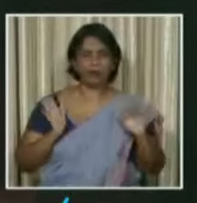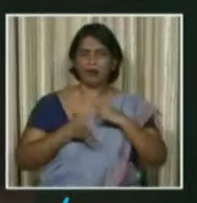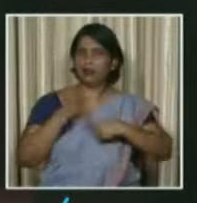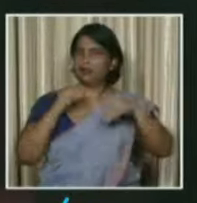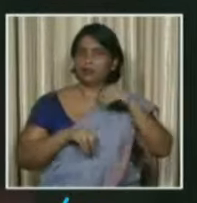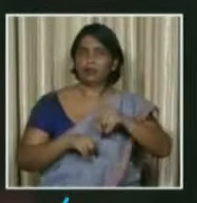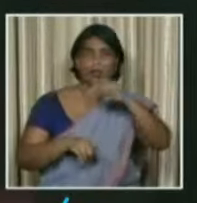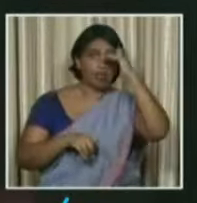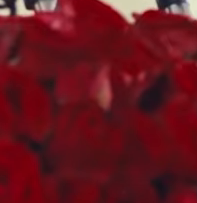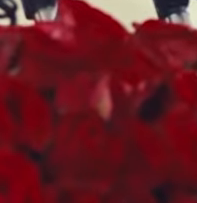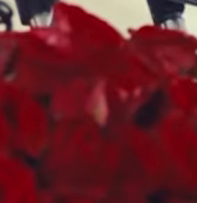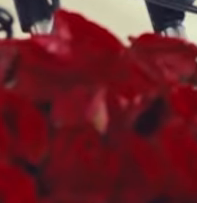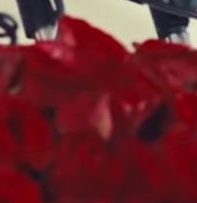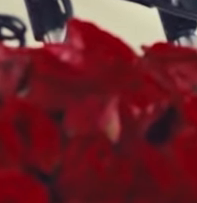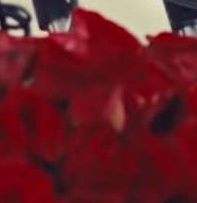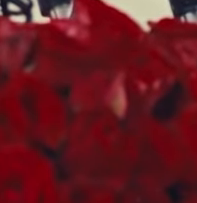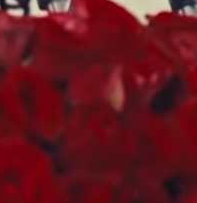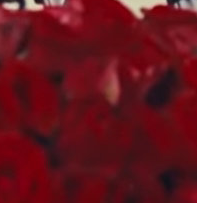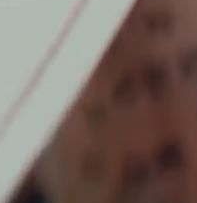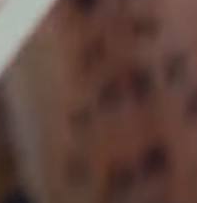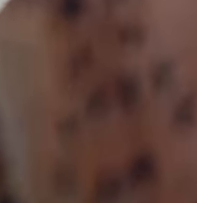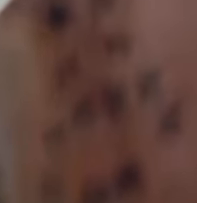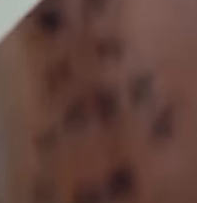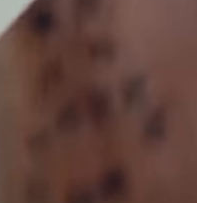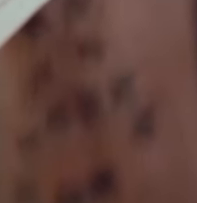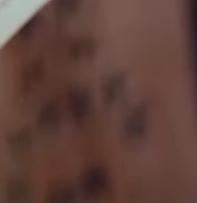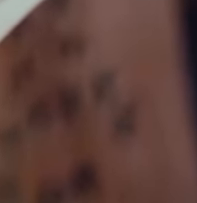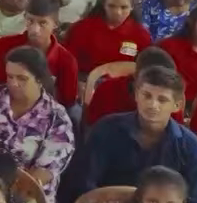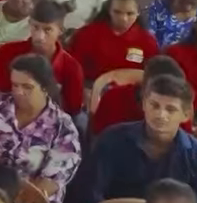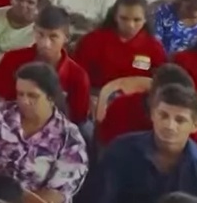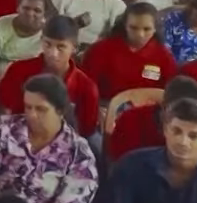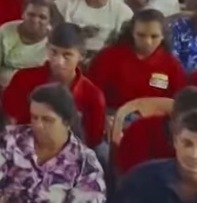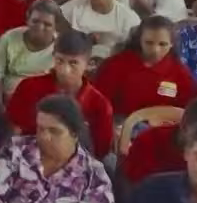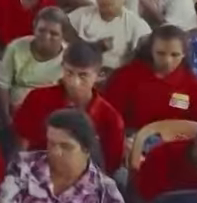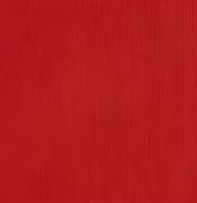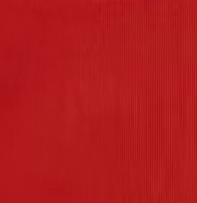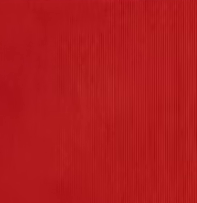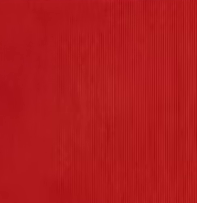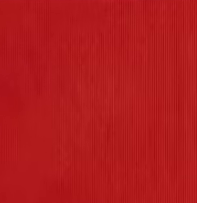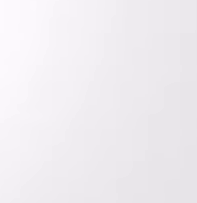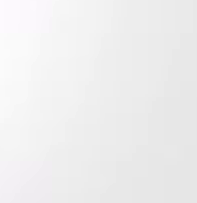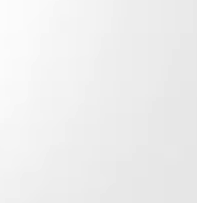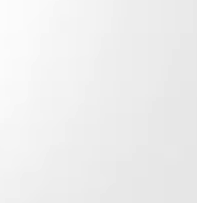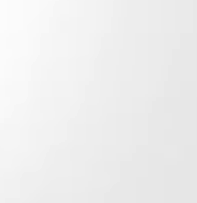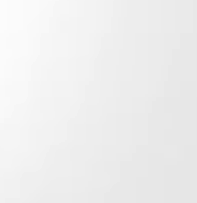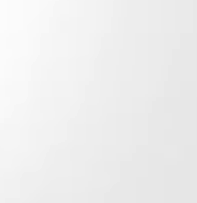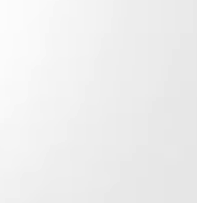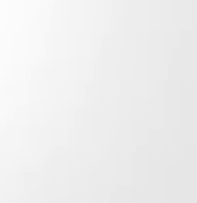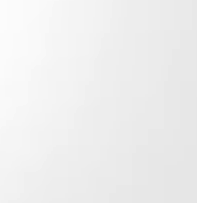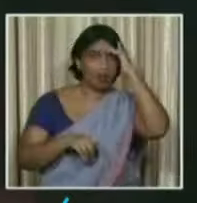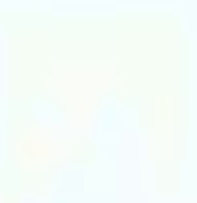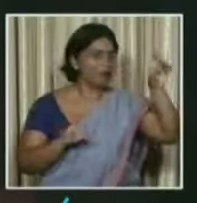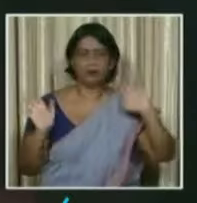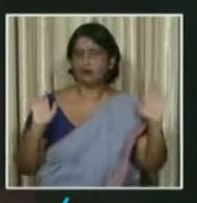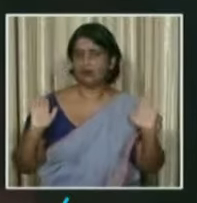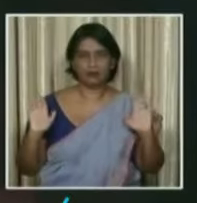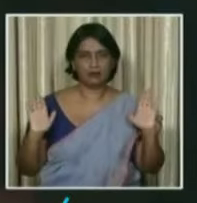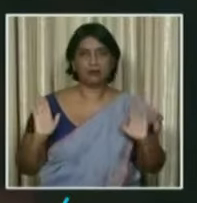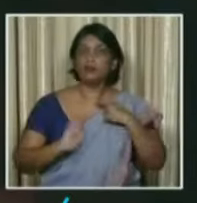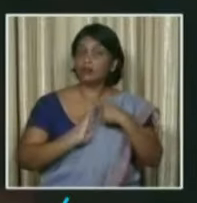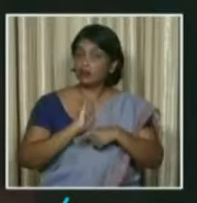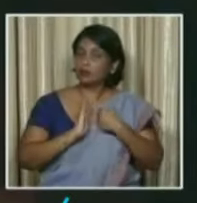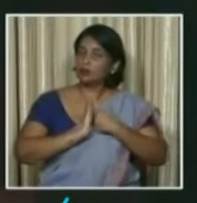දේශපාලන නායකයෝ දිහා බලන්න එපා. අපි දැනුමෙන් සන්නද්ධව පෝසත් රටක් ගොඩනගමු. DP Education.